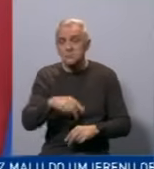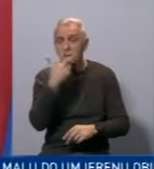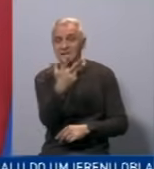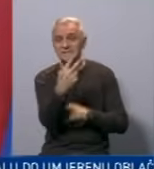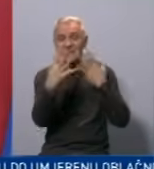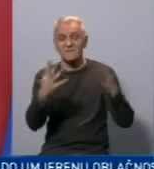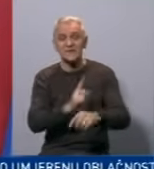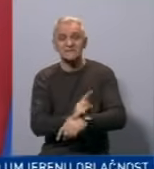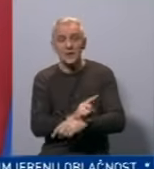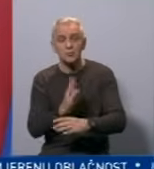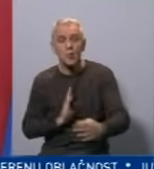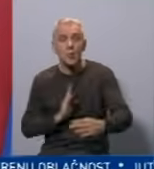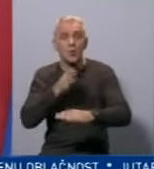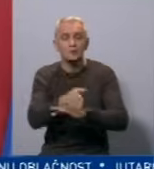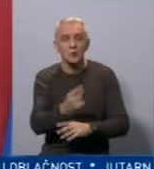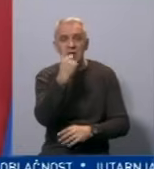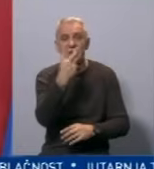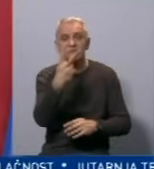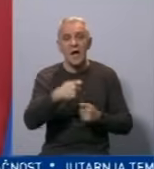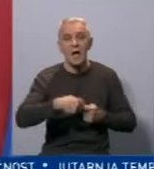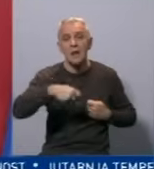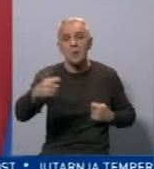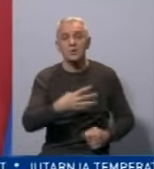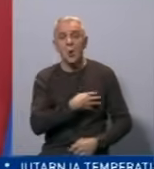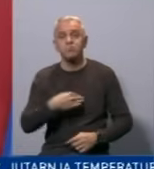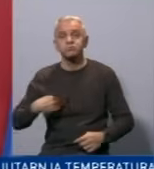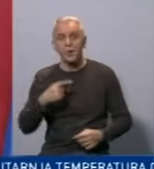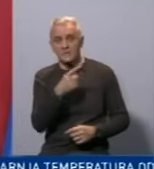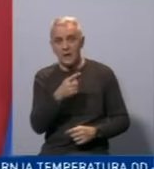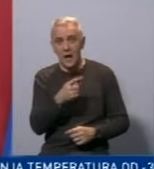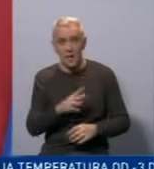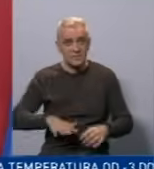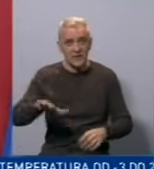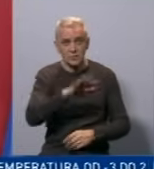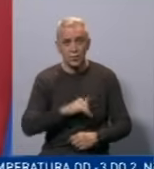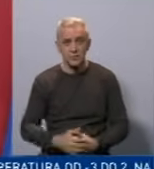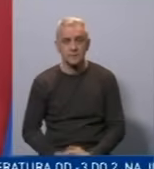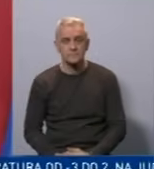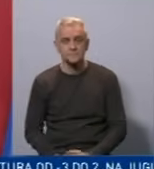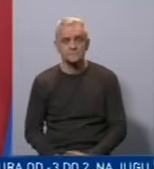39 sekundi i ušao 1 do 2 km u poljsku teritoriju.